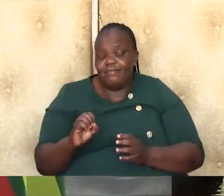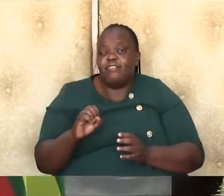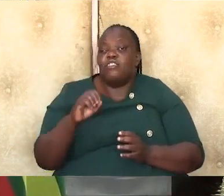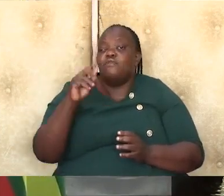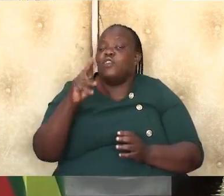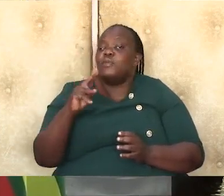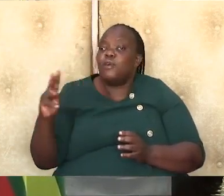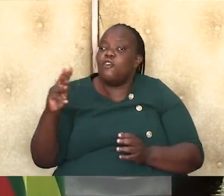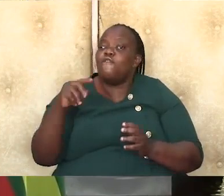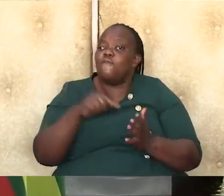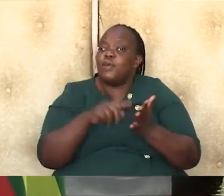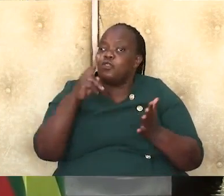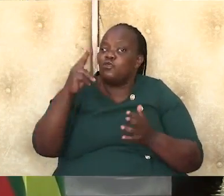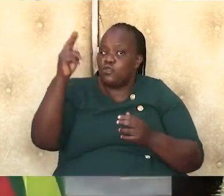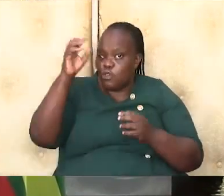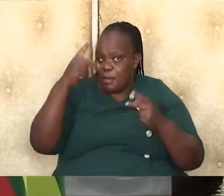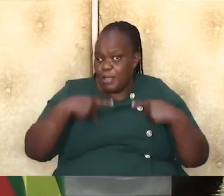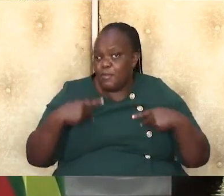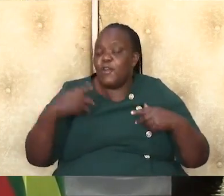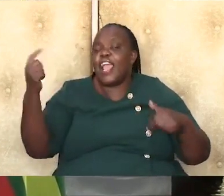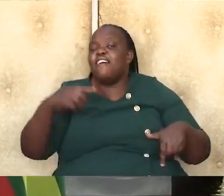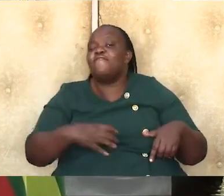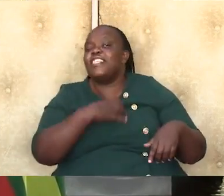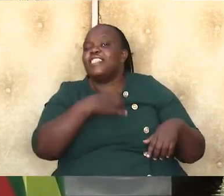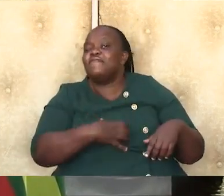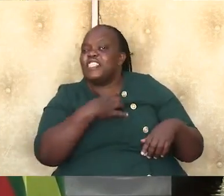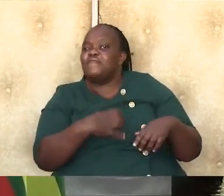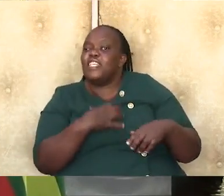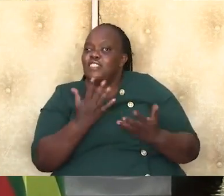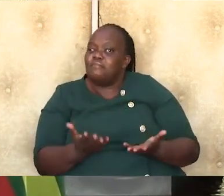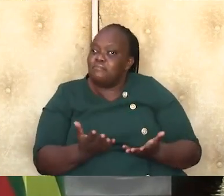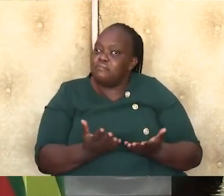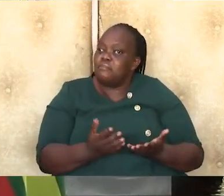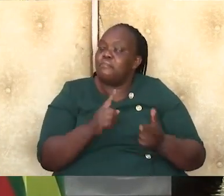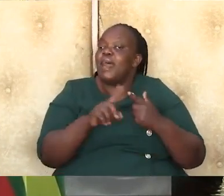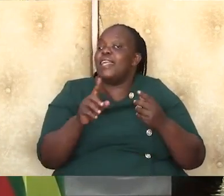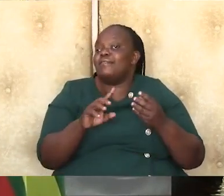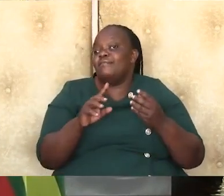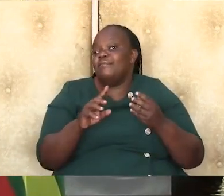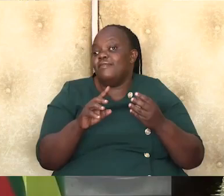44.2 walikuwa watu ambao wamekuja tu kutalii tu, lakini asilimia